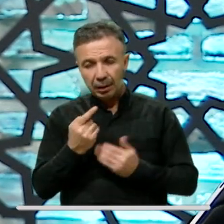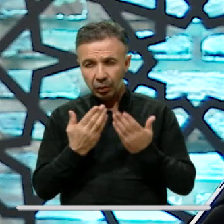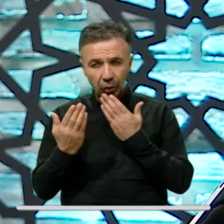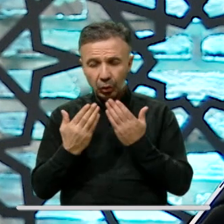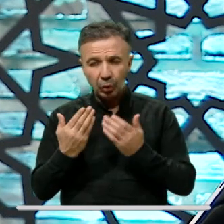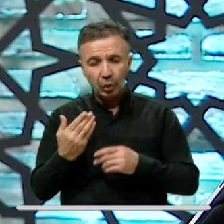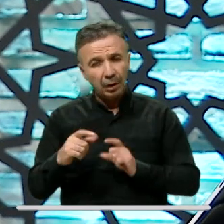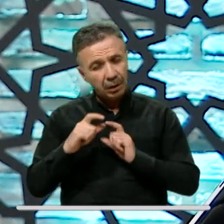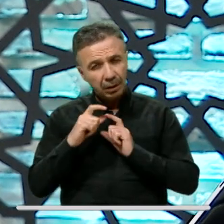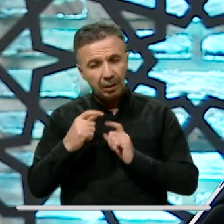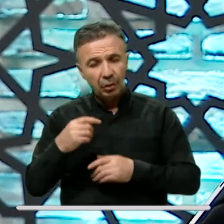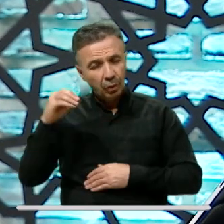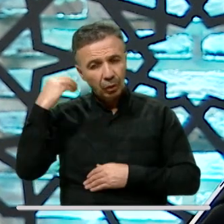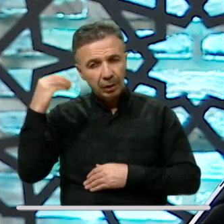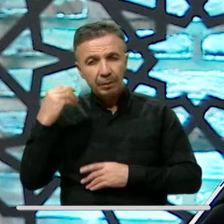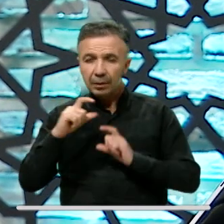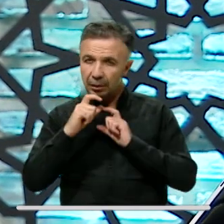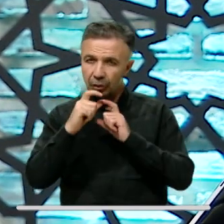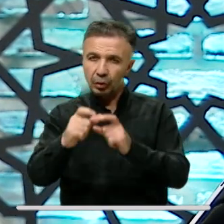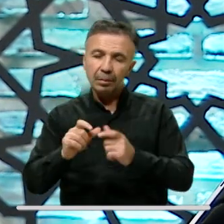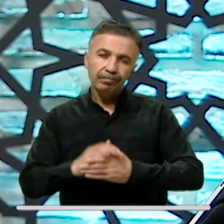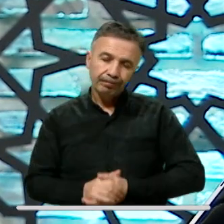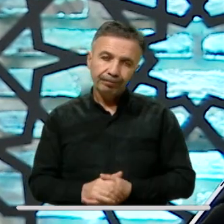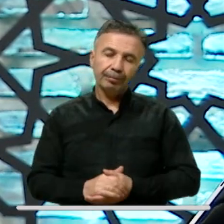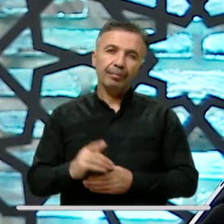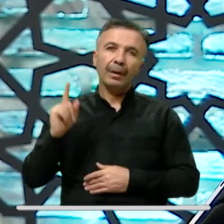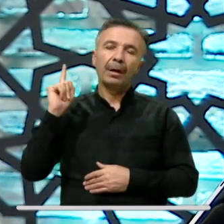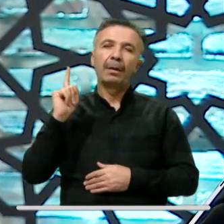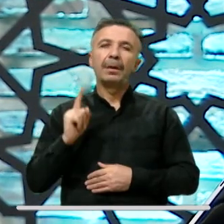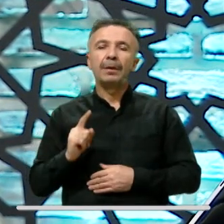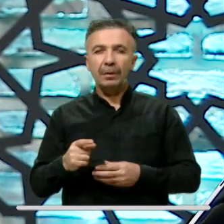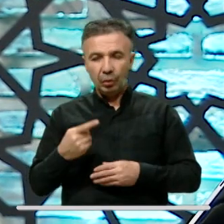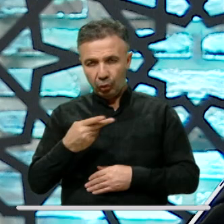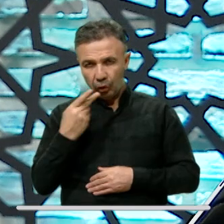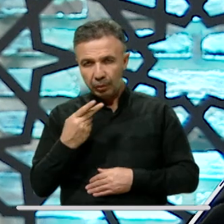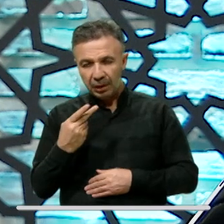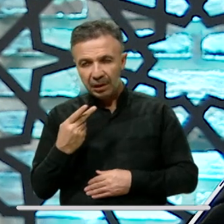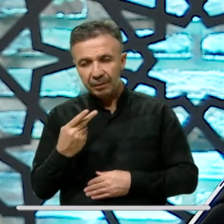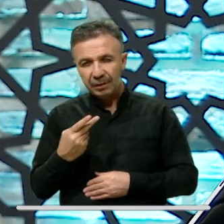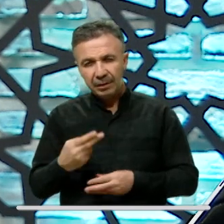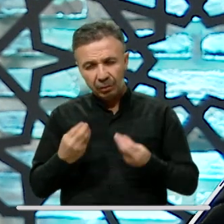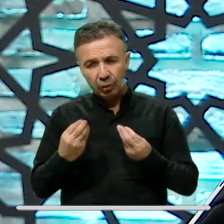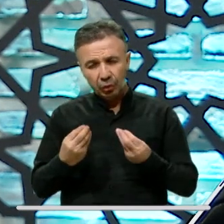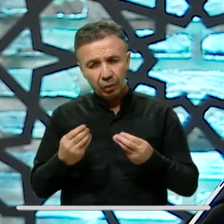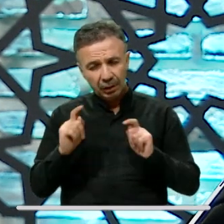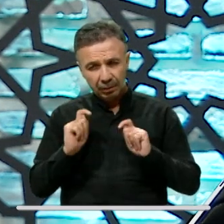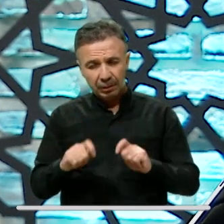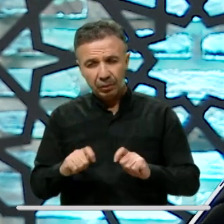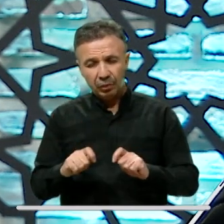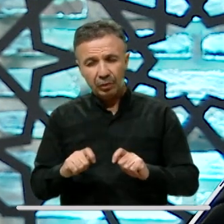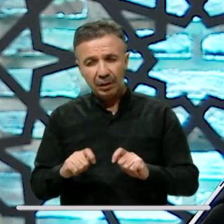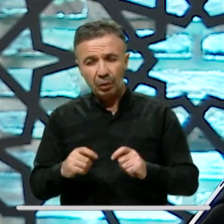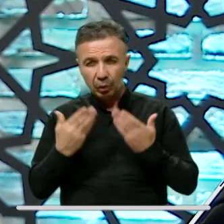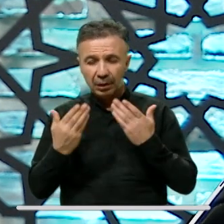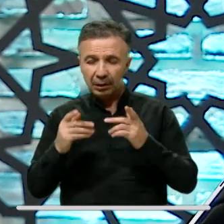sizler adına o soruları aktarma gayretinde olurum. Rabbimiz sözlerimizin tesirini halk eylesin diye dua ettikten